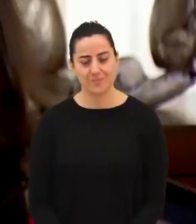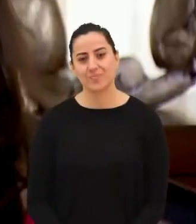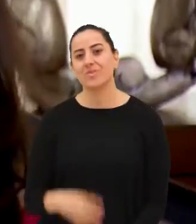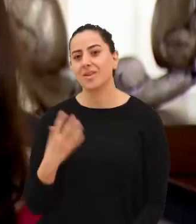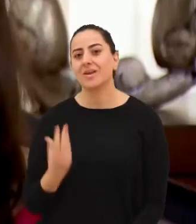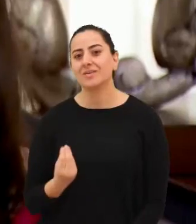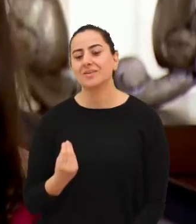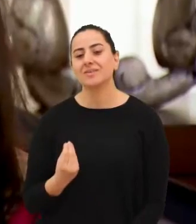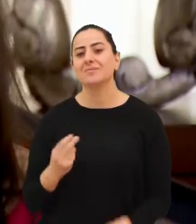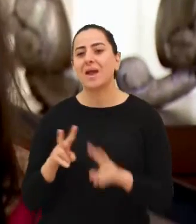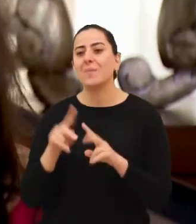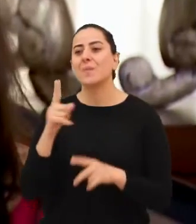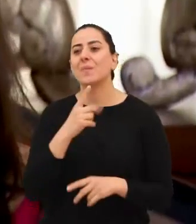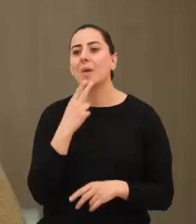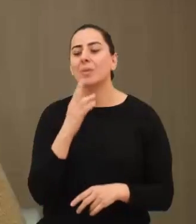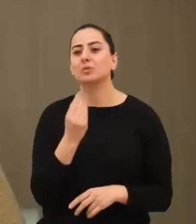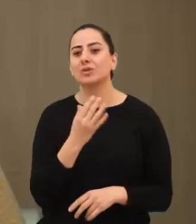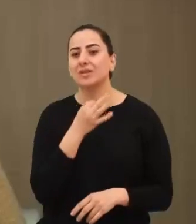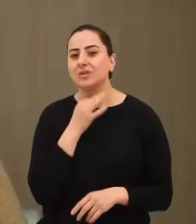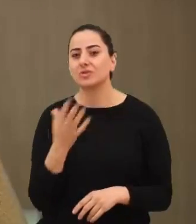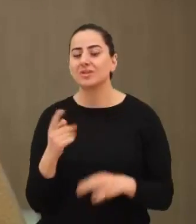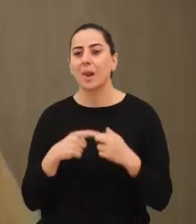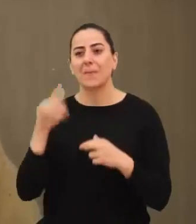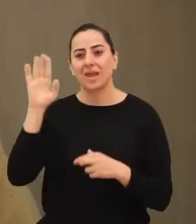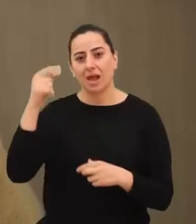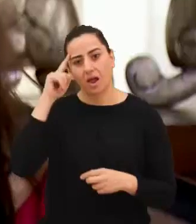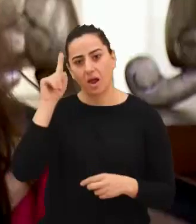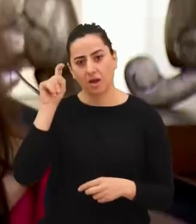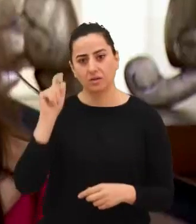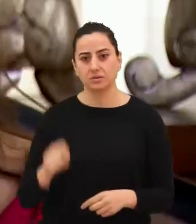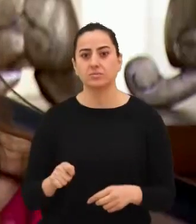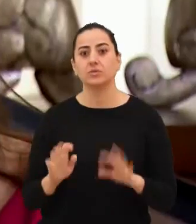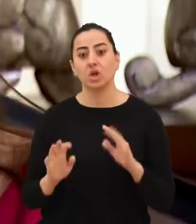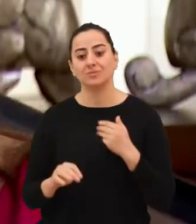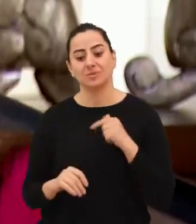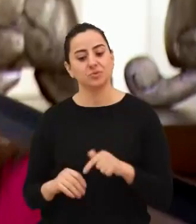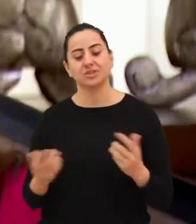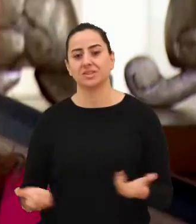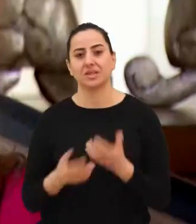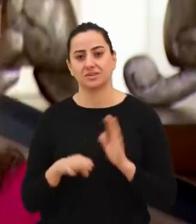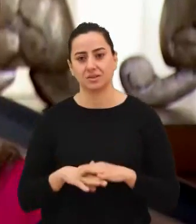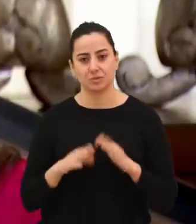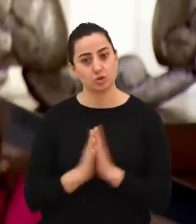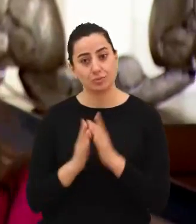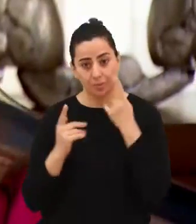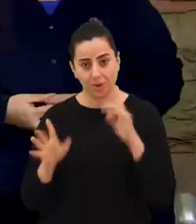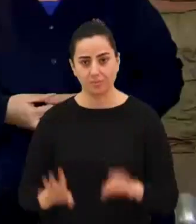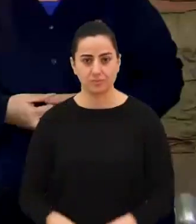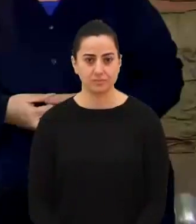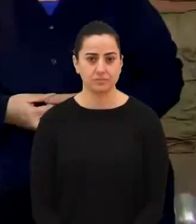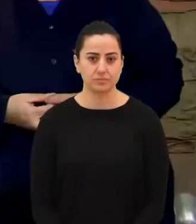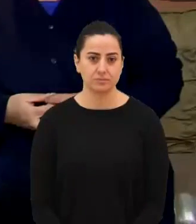Evet Meryem ablacığım çok teşekkür ederim. İyi ki Ramin Bey'i çağırmayı akıl ettin. Yoksa biz bu işin içinden çıkamayacaktık. Kusura bakmayın.